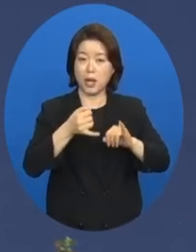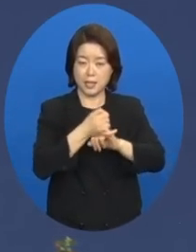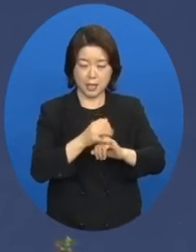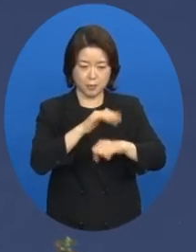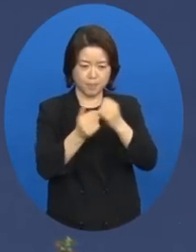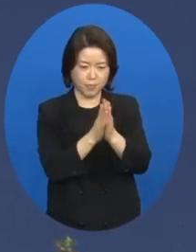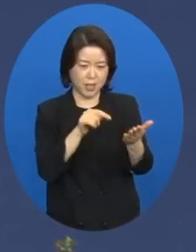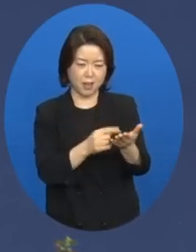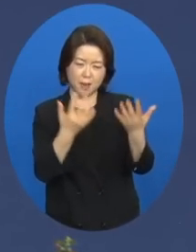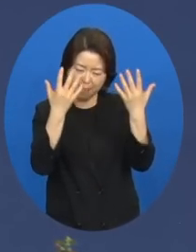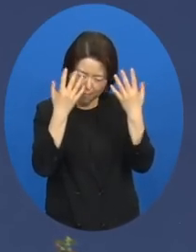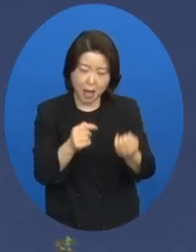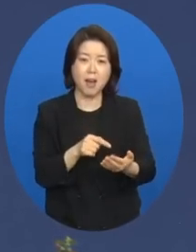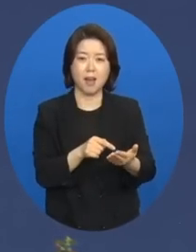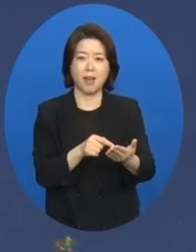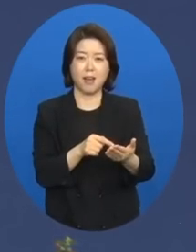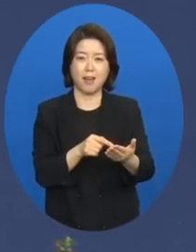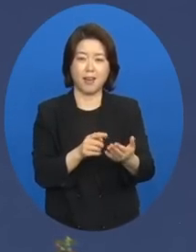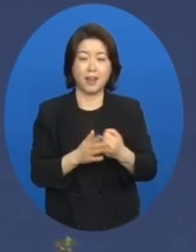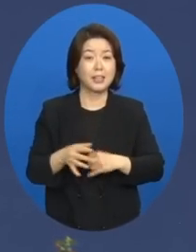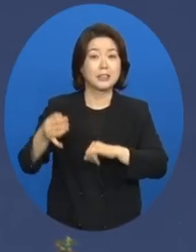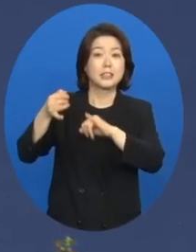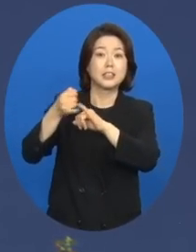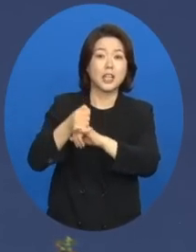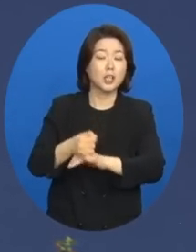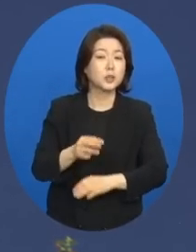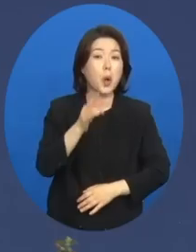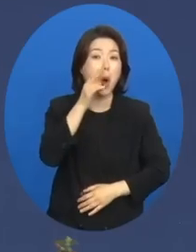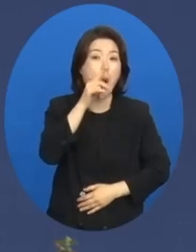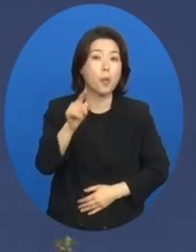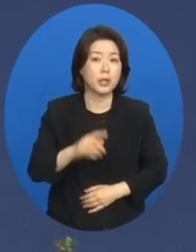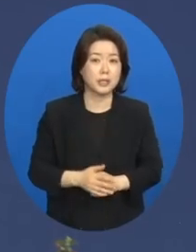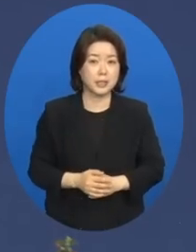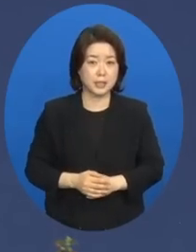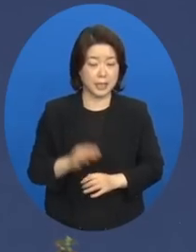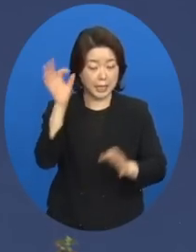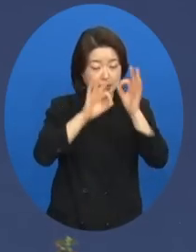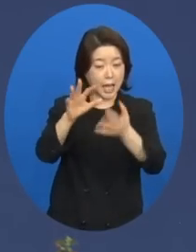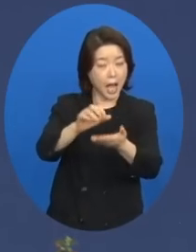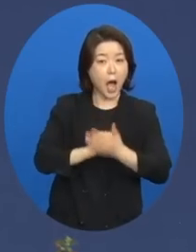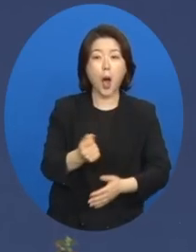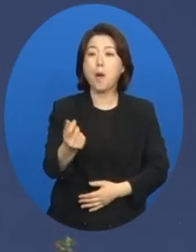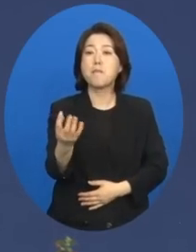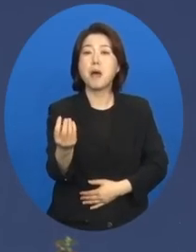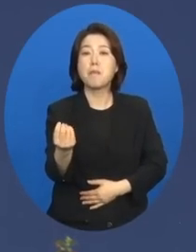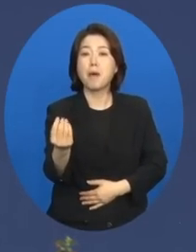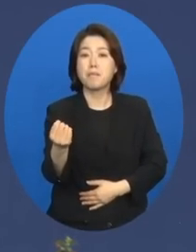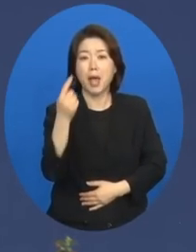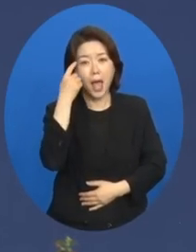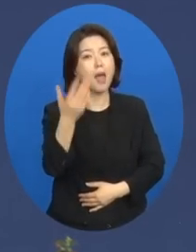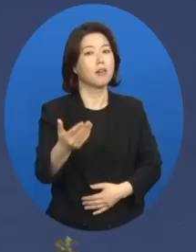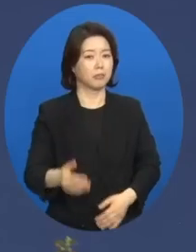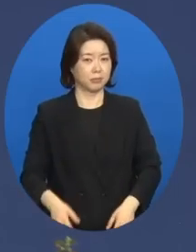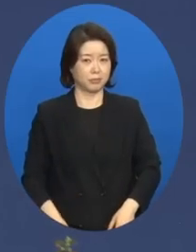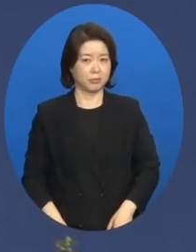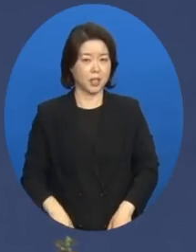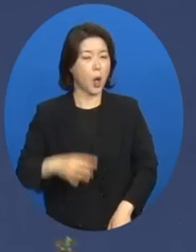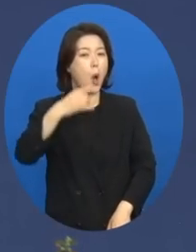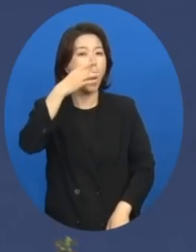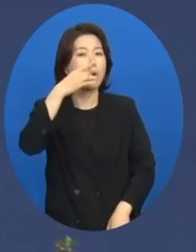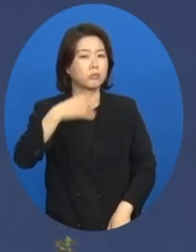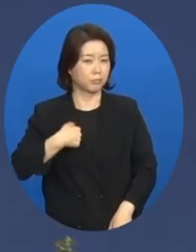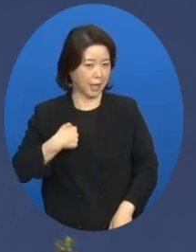성경에 가득 담겨져 있어요. 그 약속 중에 혹시 찾아 잡수신 게 몇 건이나 되시는지